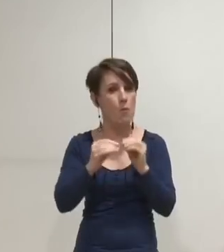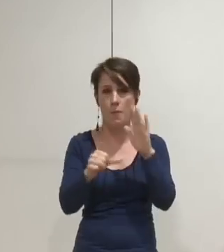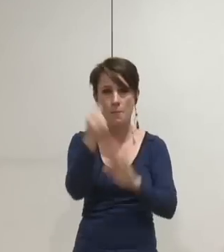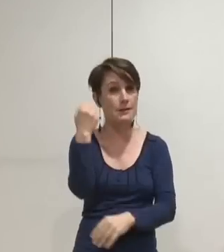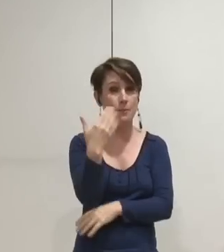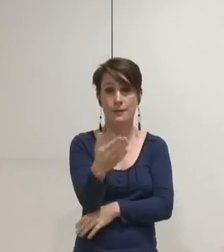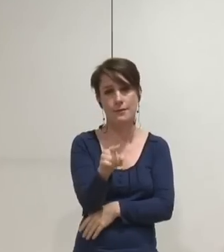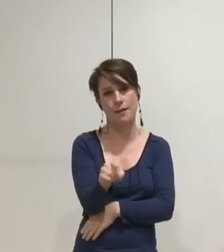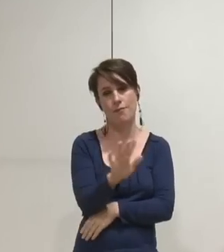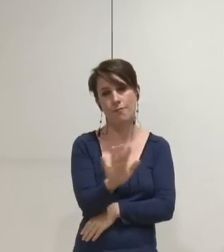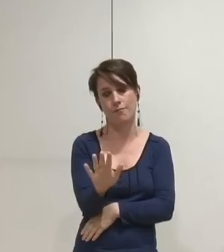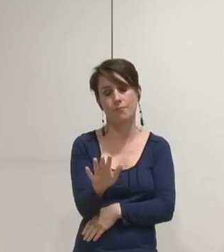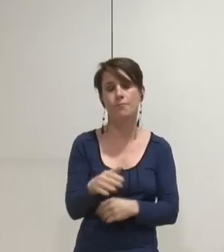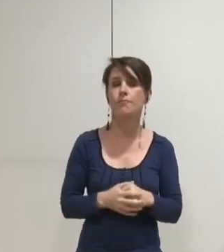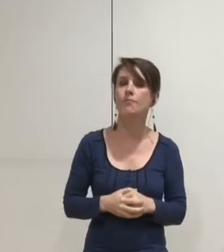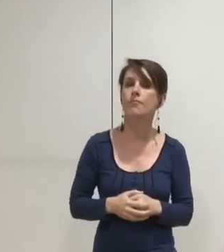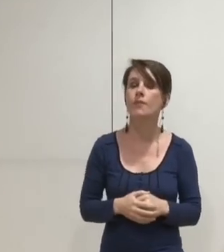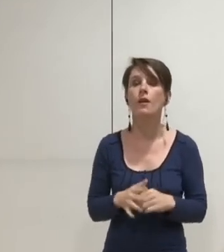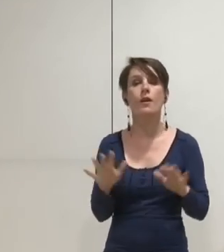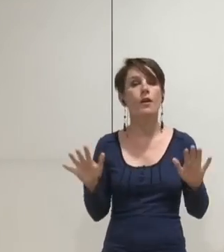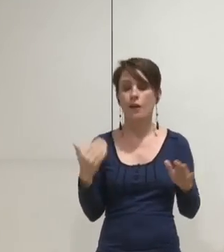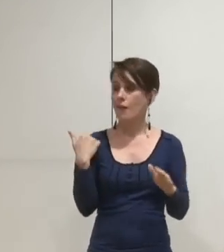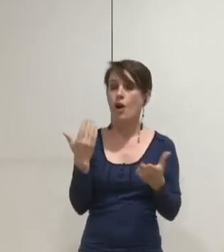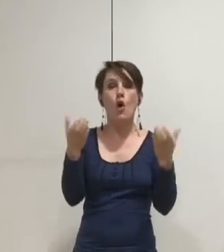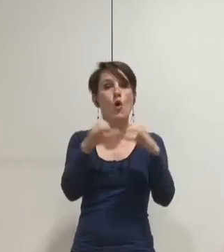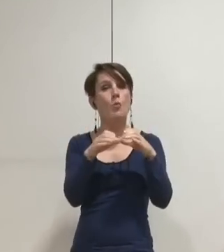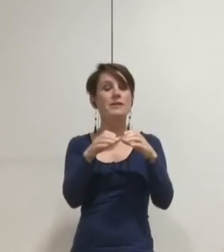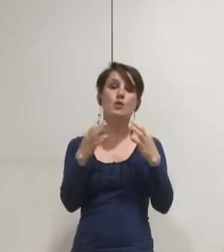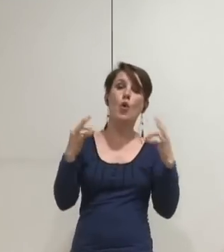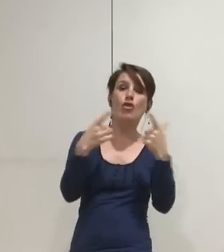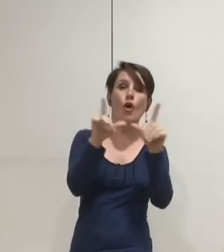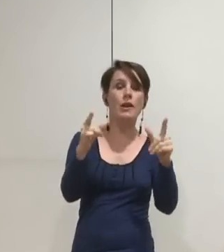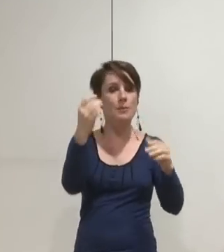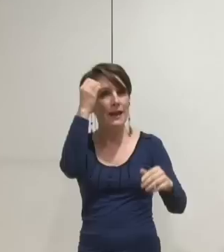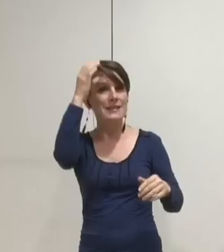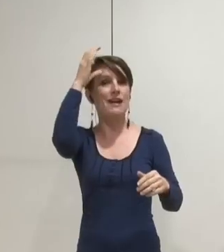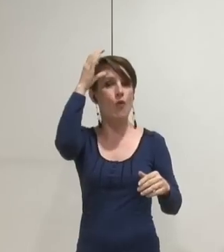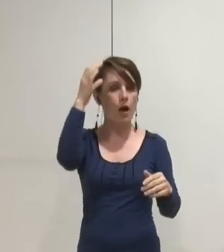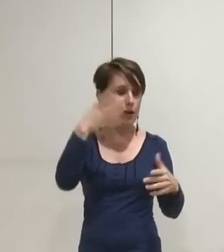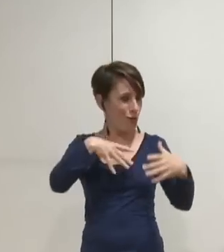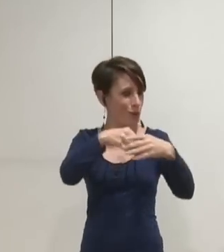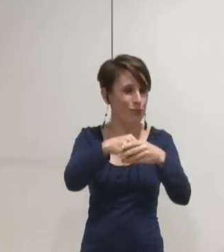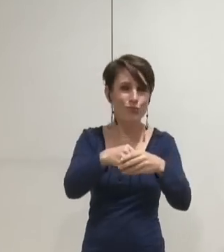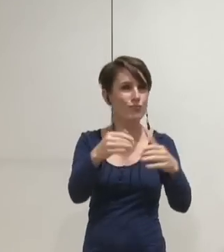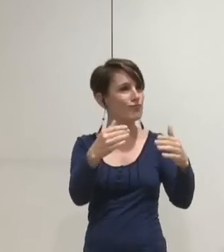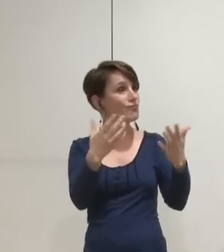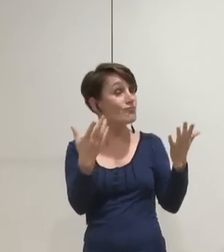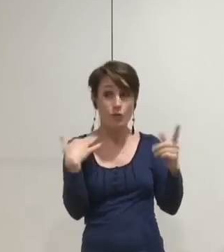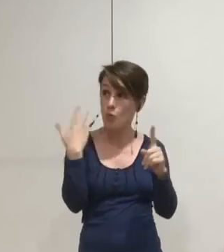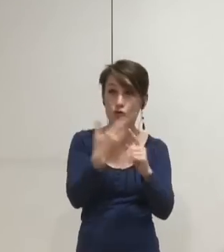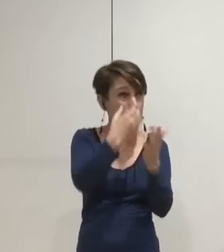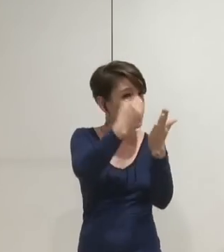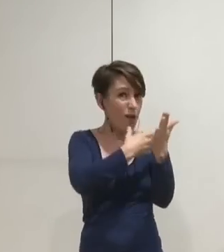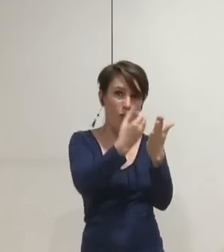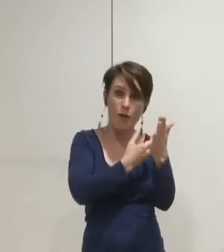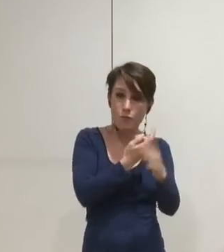ici je me suis je me suis aperçu en commission t libré savoir et je le savais pas avant parce que finalement on a quand même eu très peu d'informations jusqu'à présent